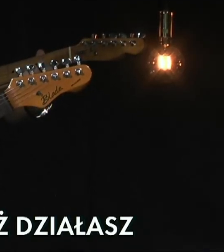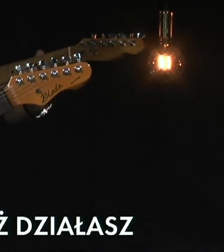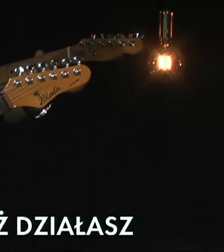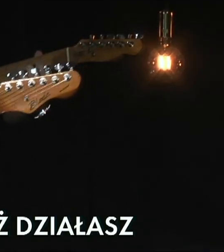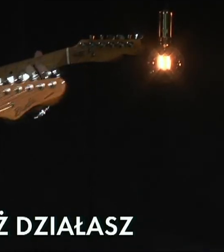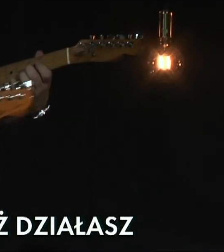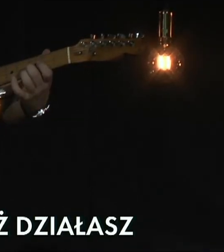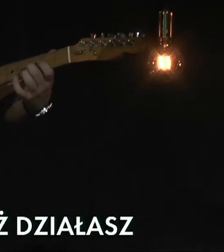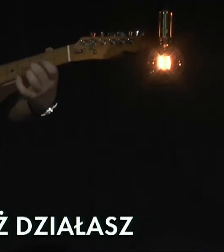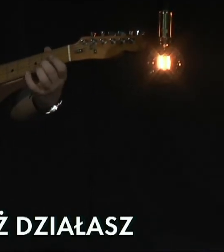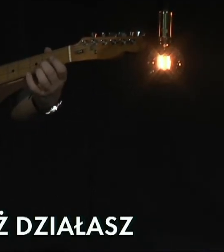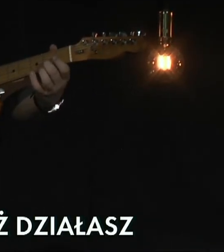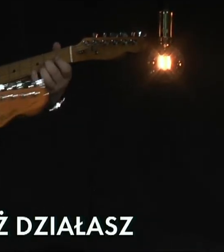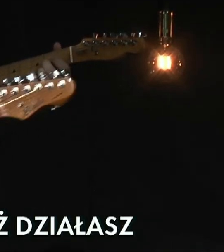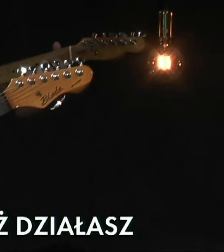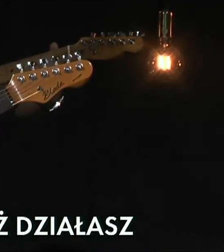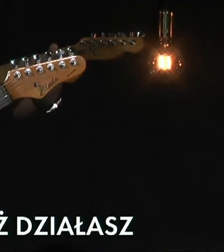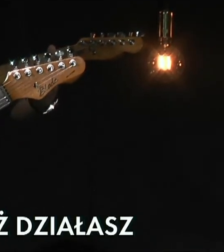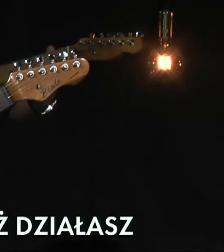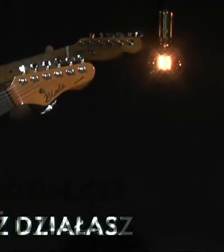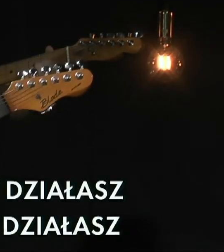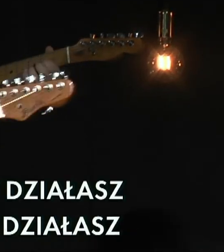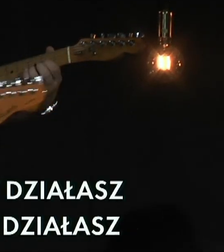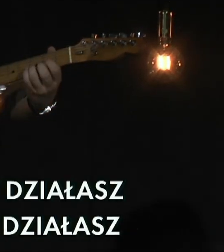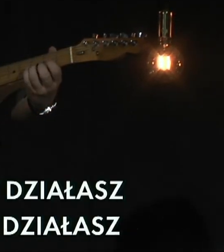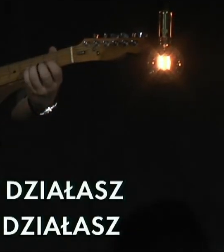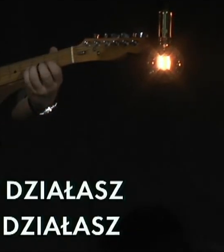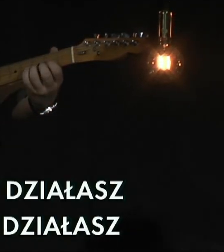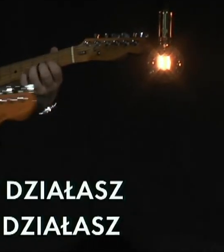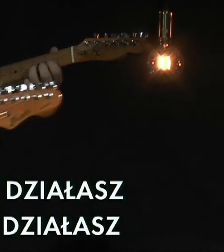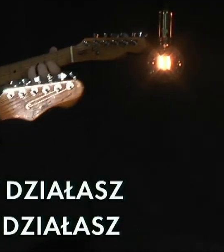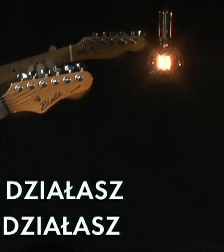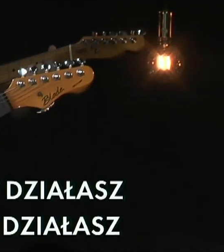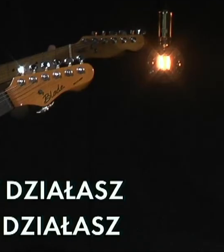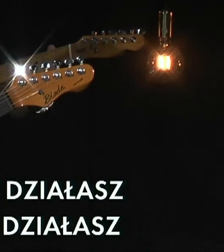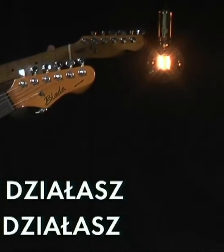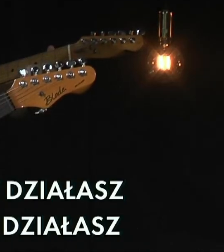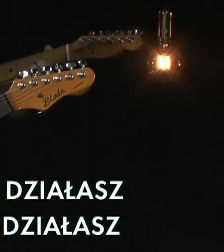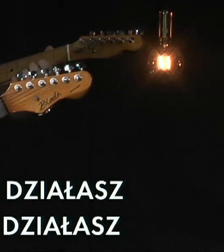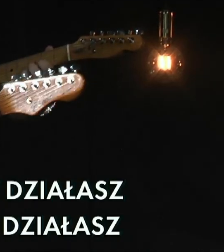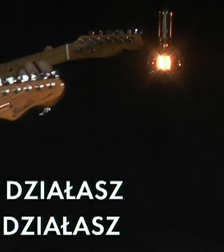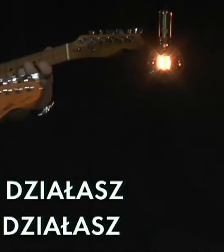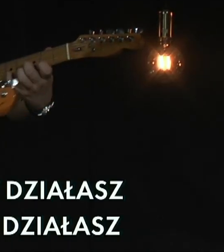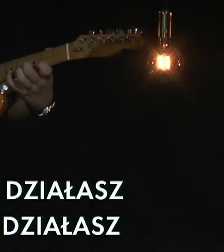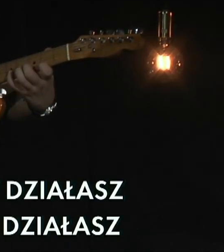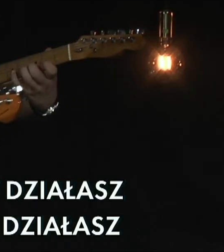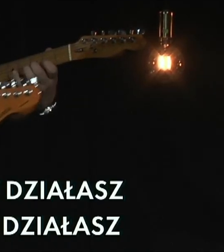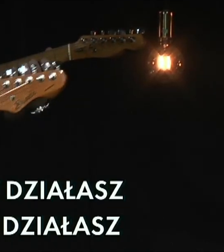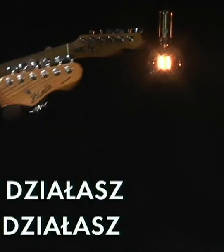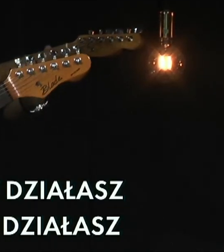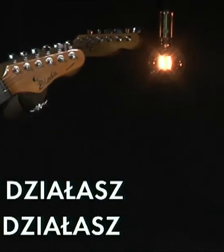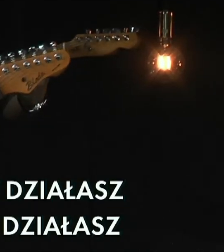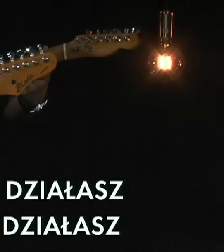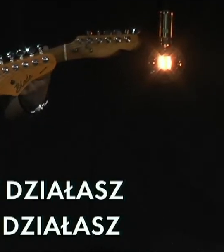Kiedy czytają Słowo, one wykonuje pracę 30-krotną, 60-krotną i 100-krotną, przynoszą